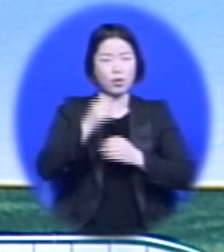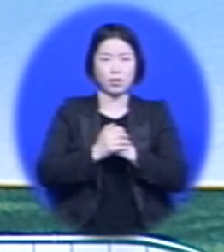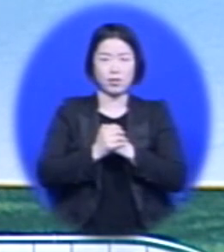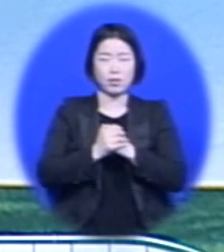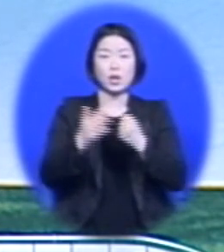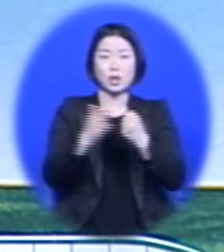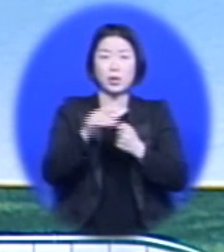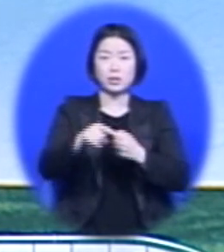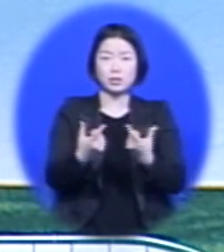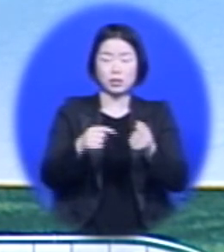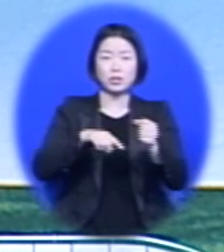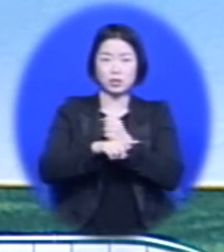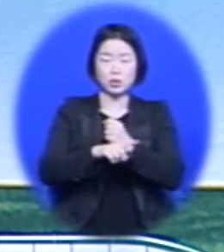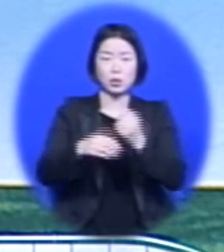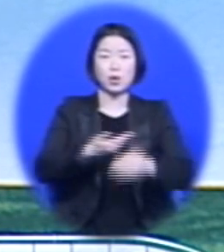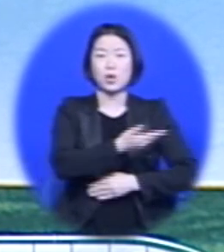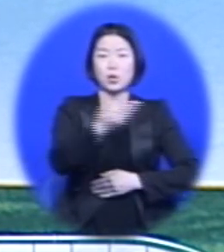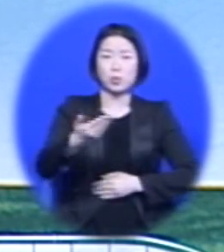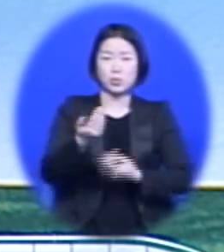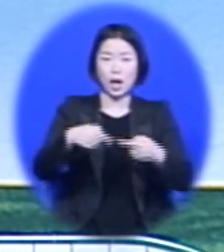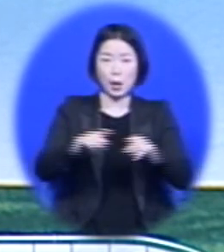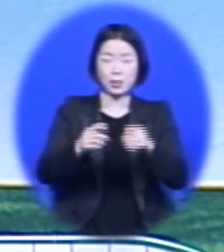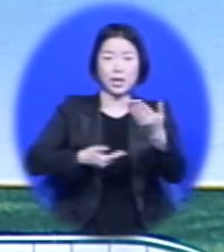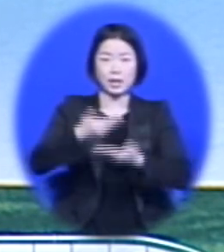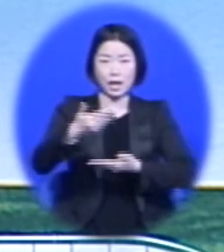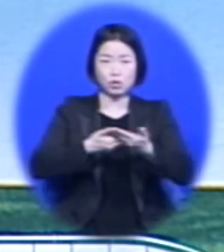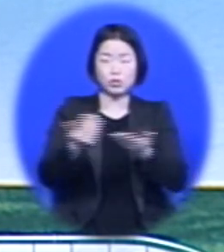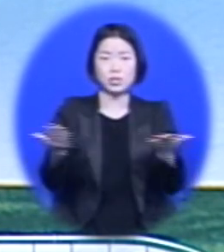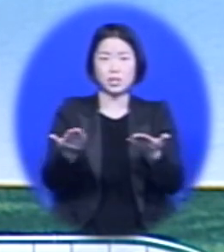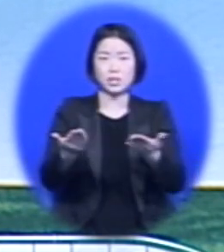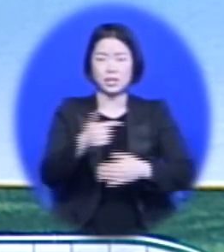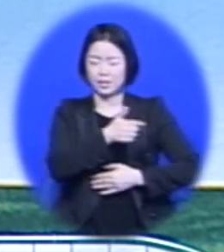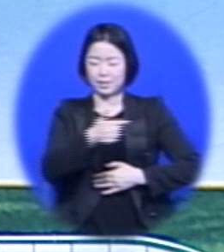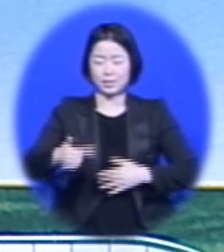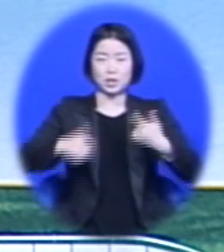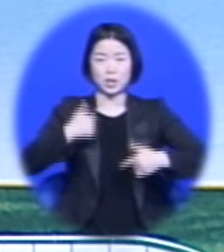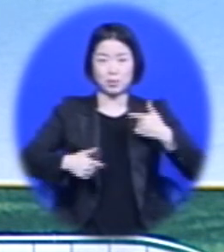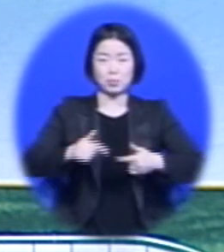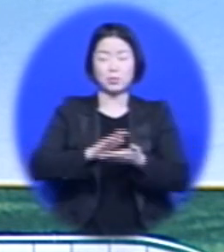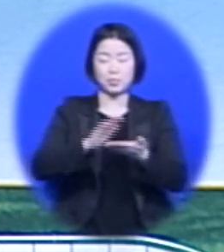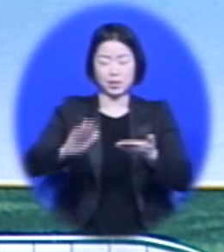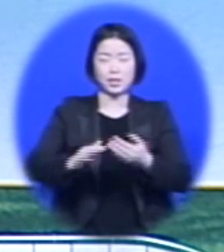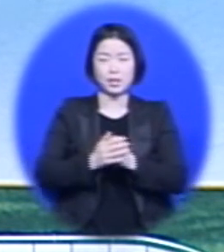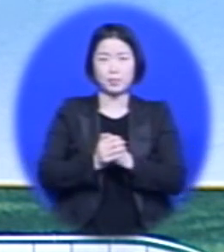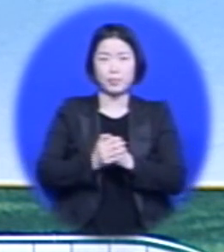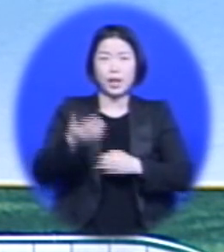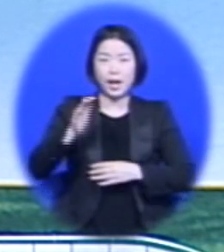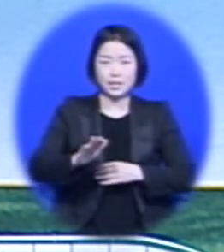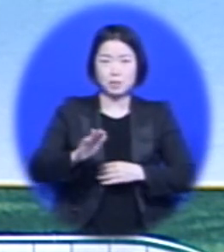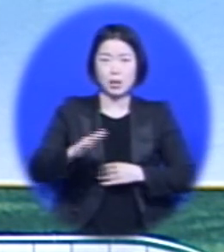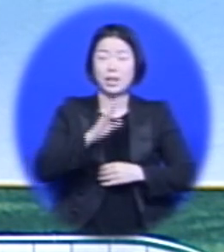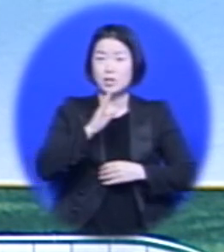8장을 여러분과 같이 나누는 일이 저에게는 대단히 큰 기쁨이기도 합니다. 그러나